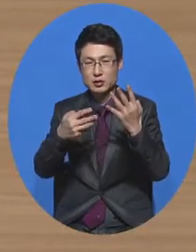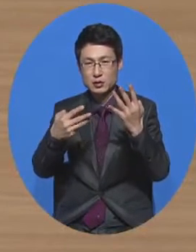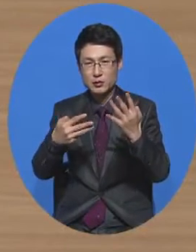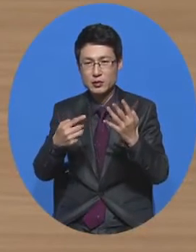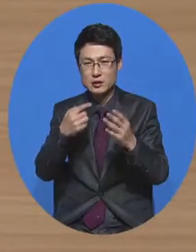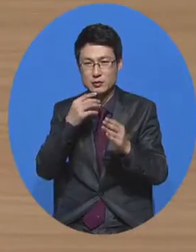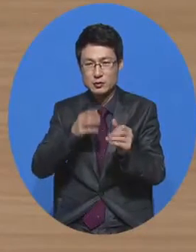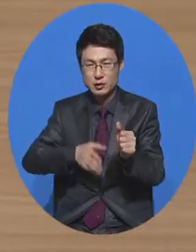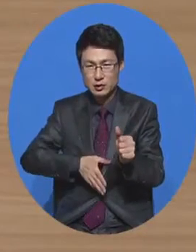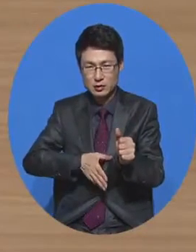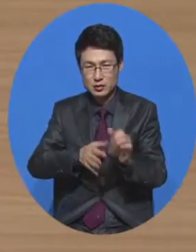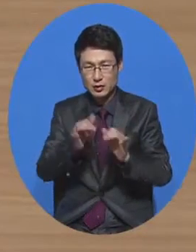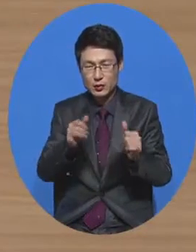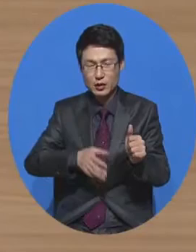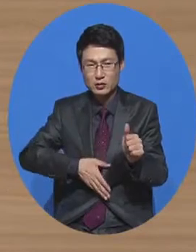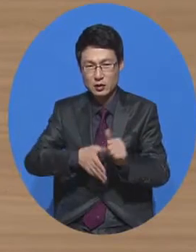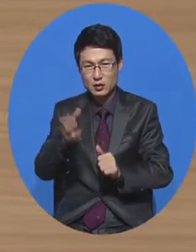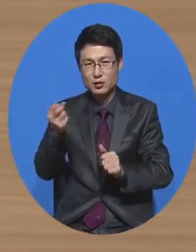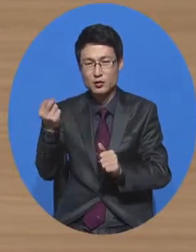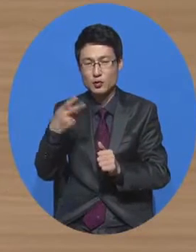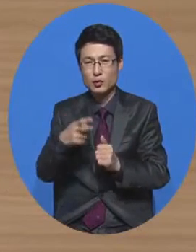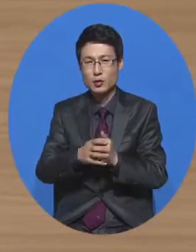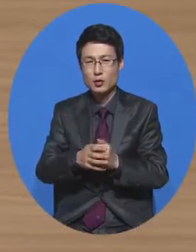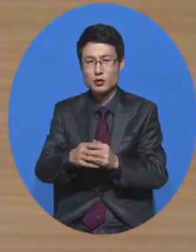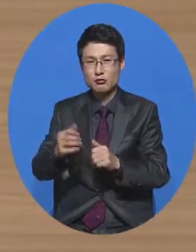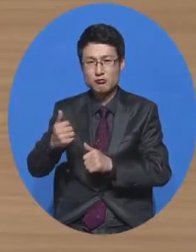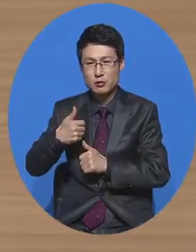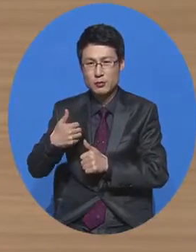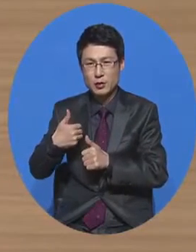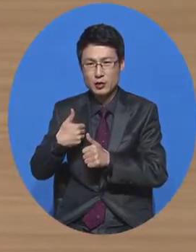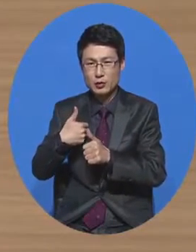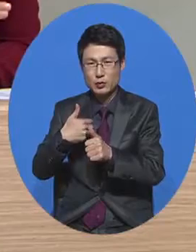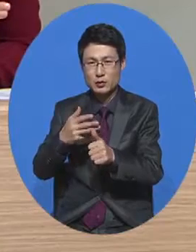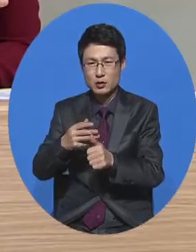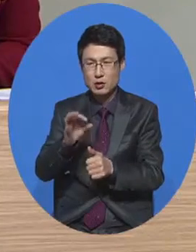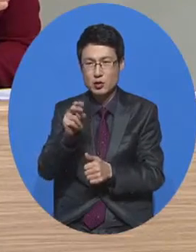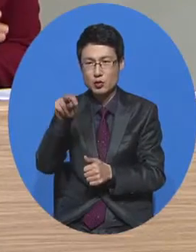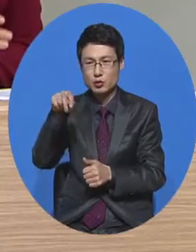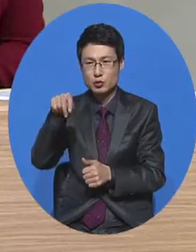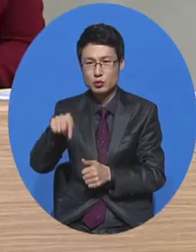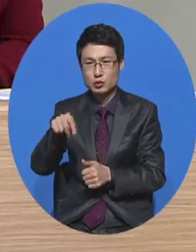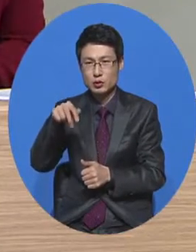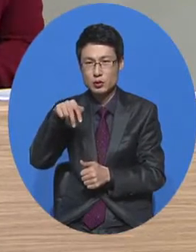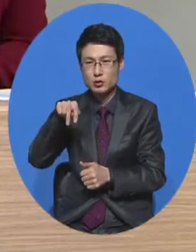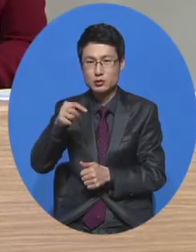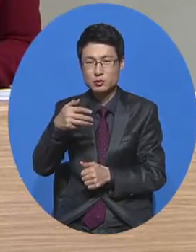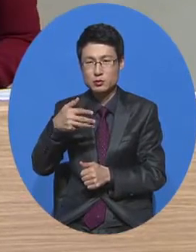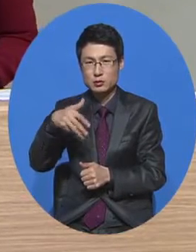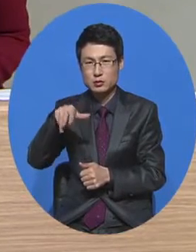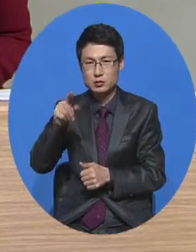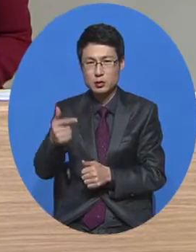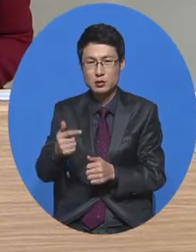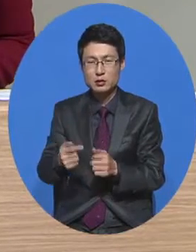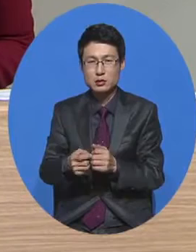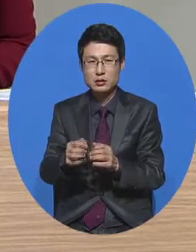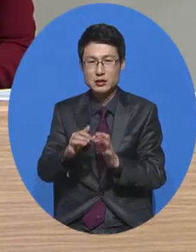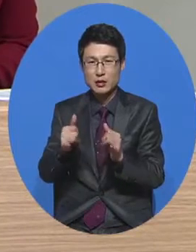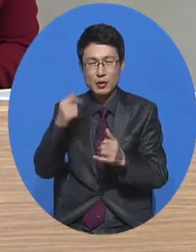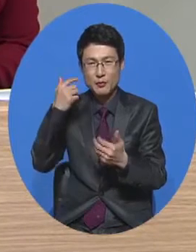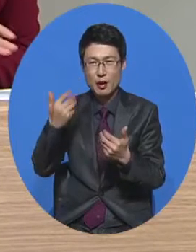학살의 역 그 군대 파견을 요청 하니까 여수 순천에 있는 분들이 반란을 일으킨 거죠